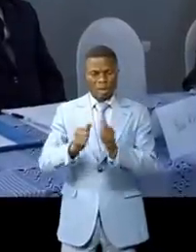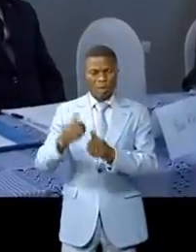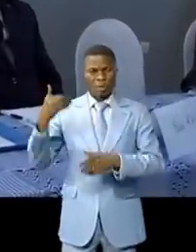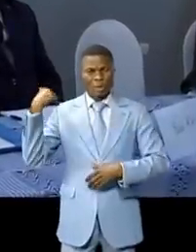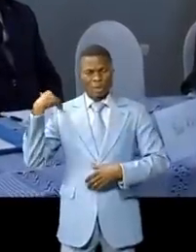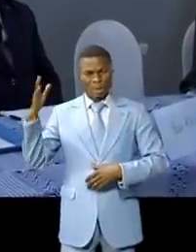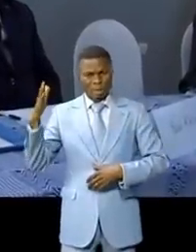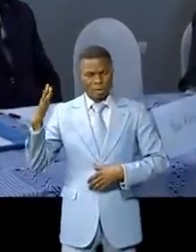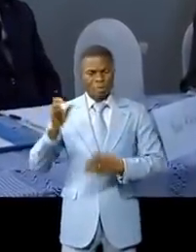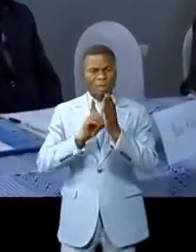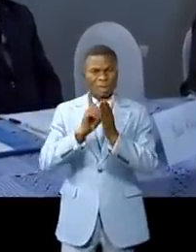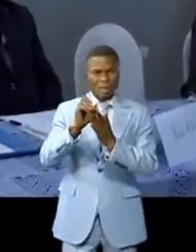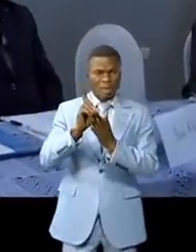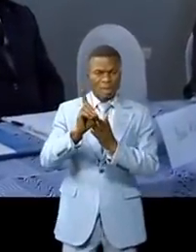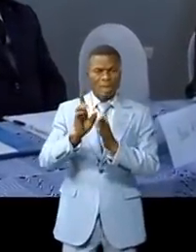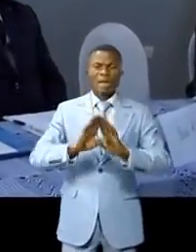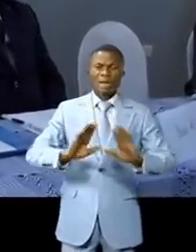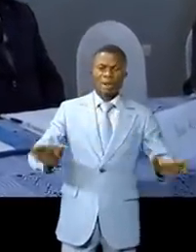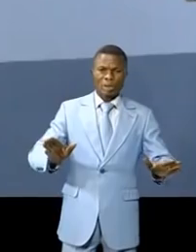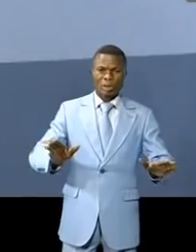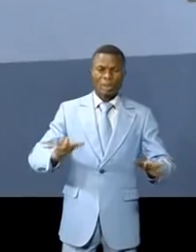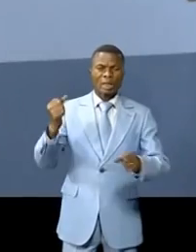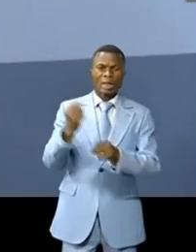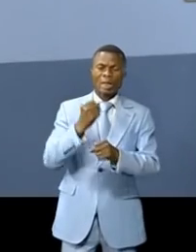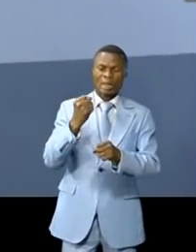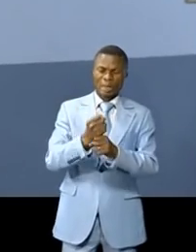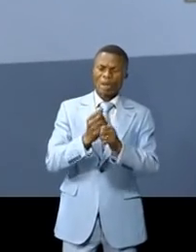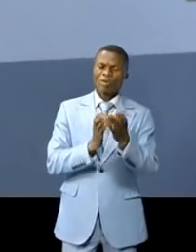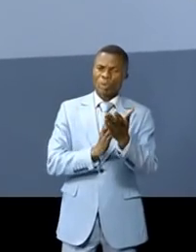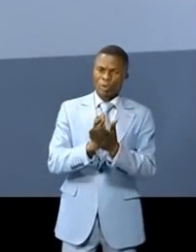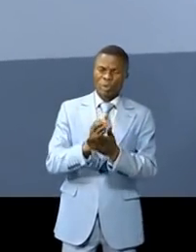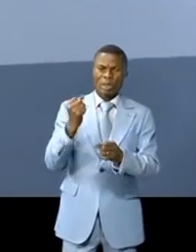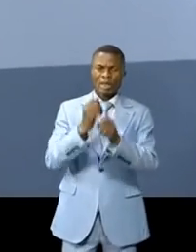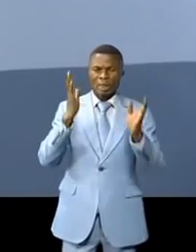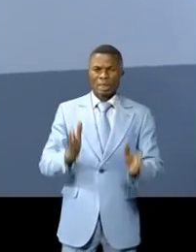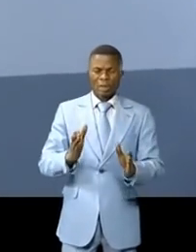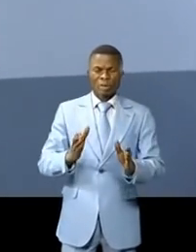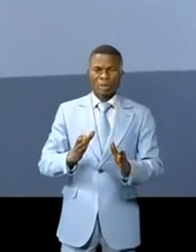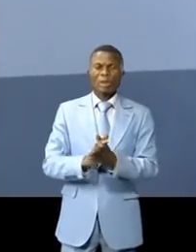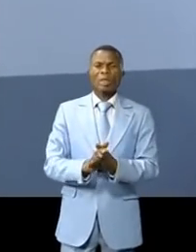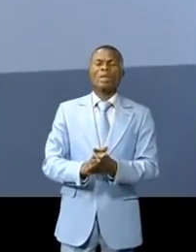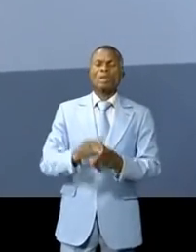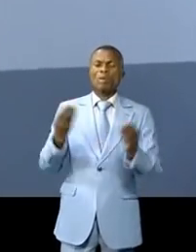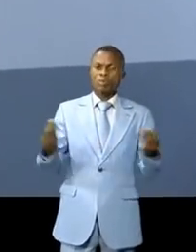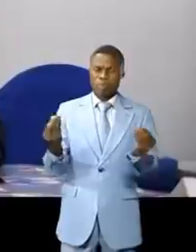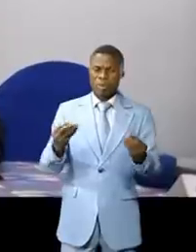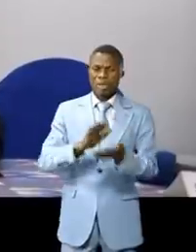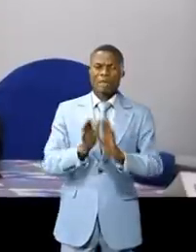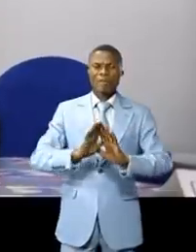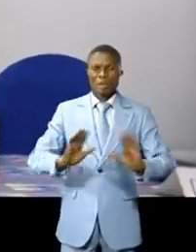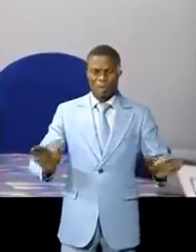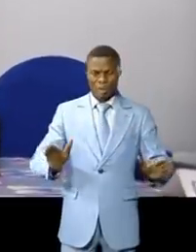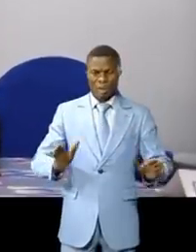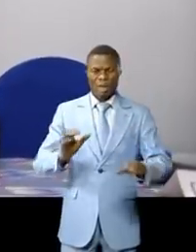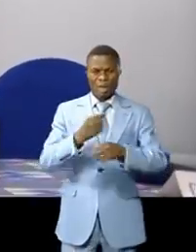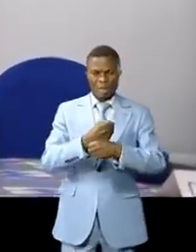objectif de développer les compétences et la professionnalisation des agents de l'ARSP afin qu'ils arrivent à